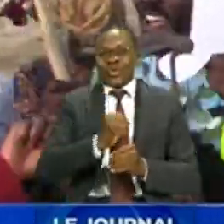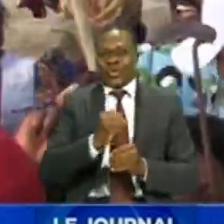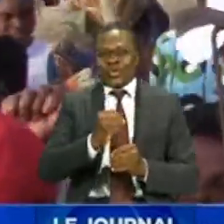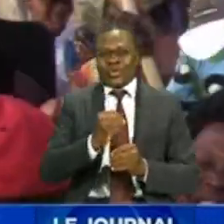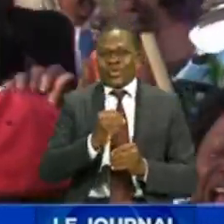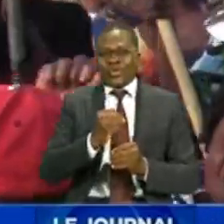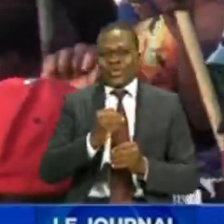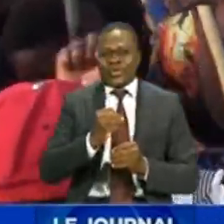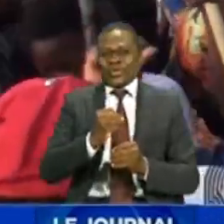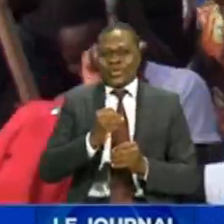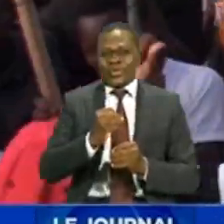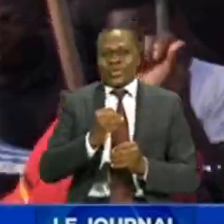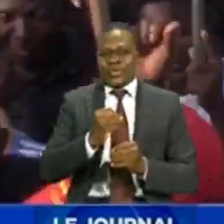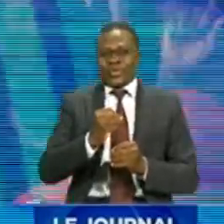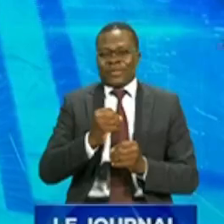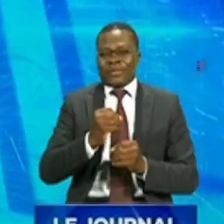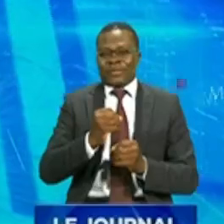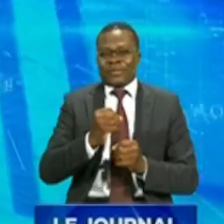jours.